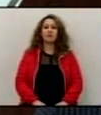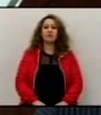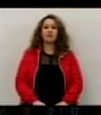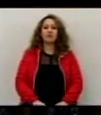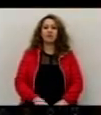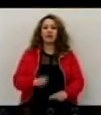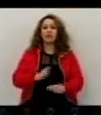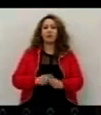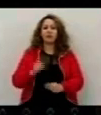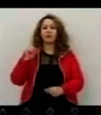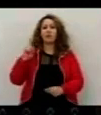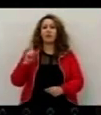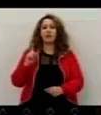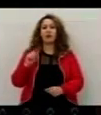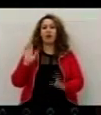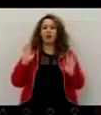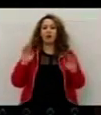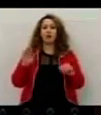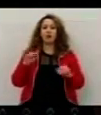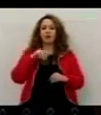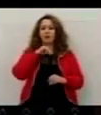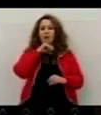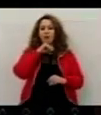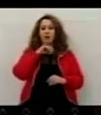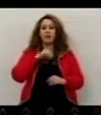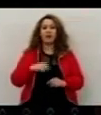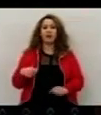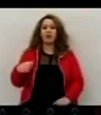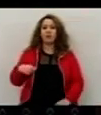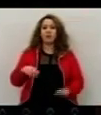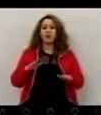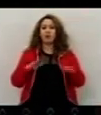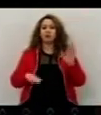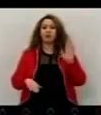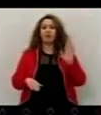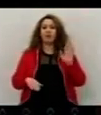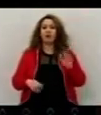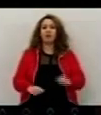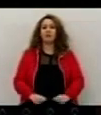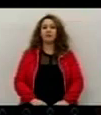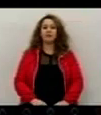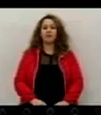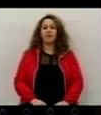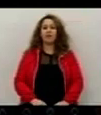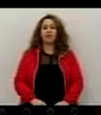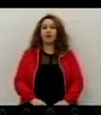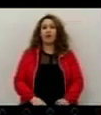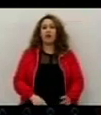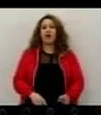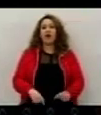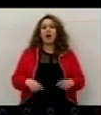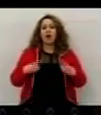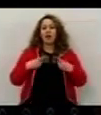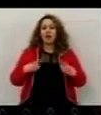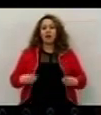بسم الله، والصلاة والسلام على رسول الله. السيد رئيس المجلس الشعبي الوطني المحترم، السيدات والسادة أعضاء المجلس